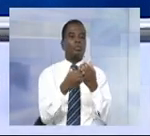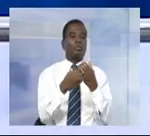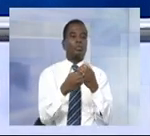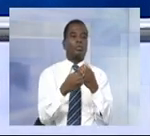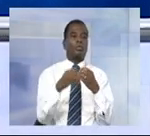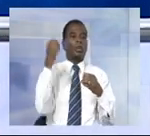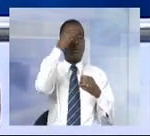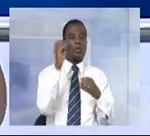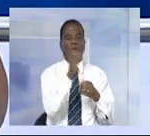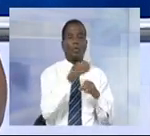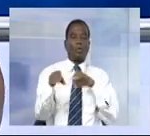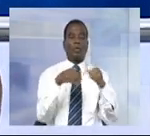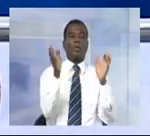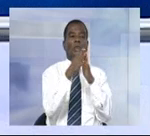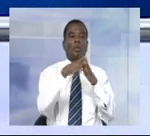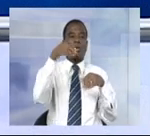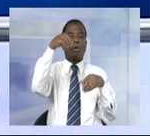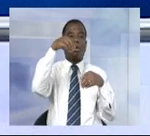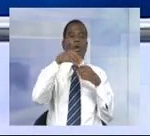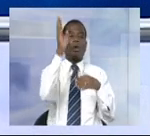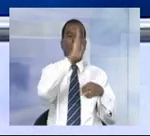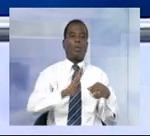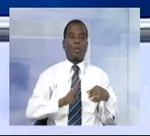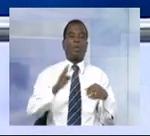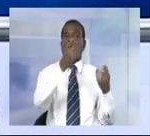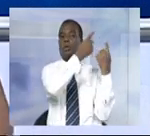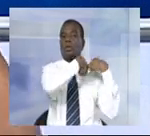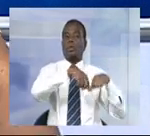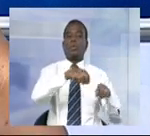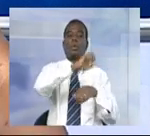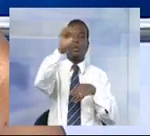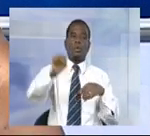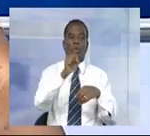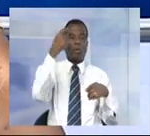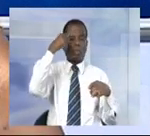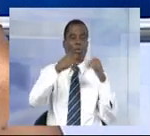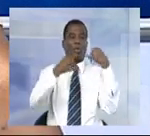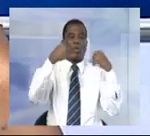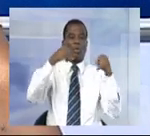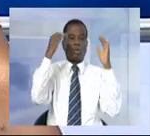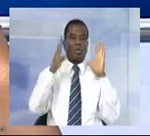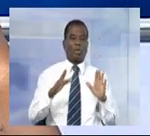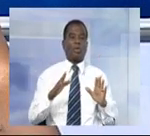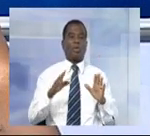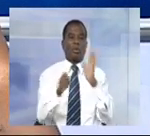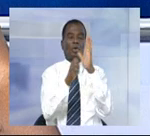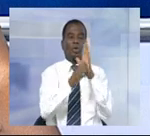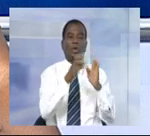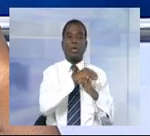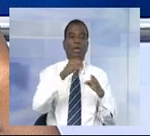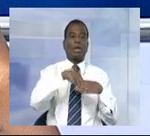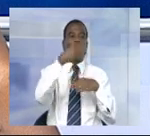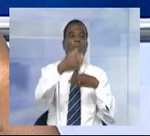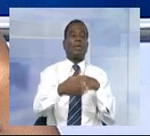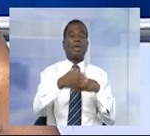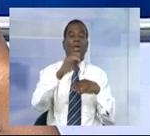l'OMOA tient un atelier dans la capitale béninoise depuis ce samedi à l'attention des journalistes économiques. C'est en marge de la 18e